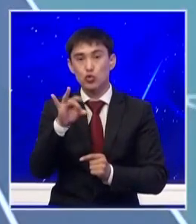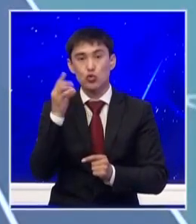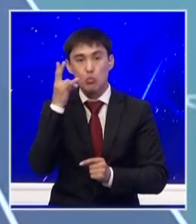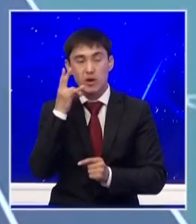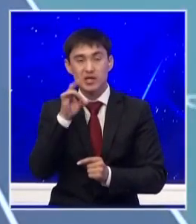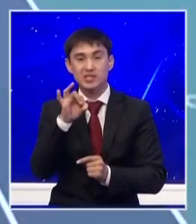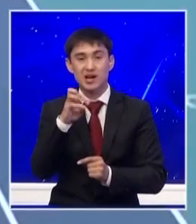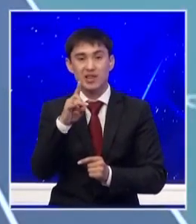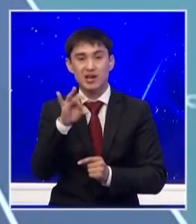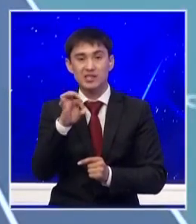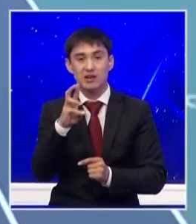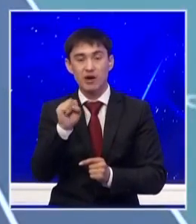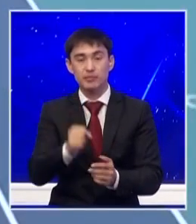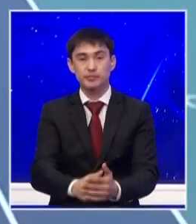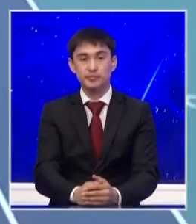Сарана коросте